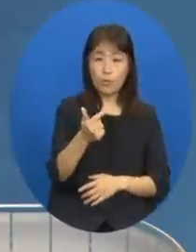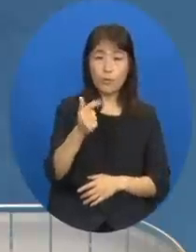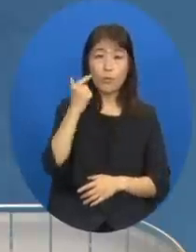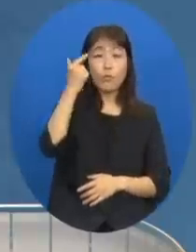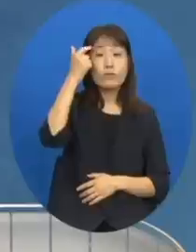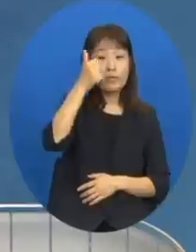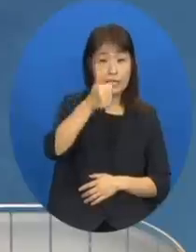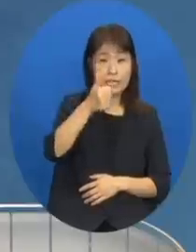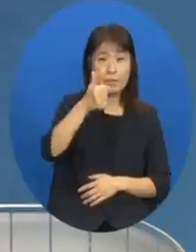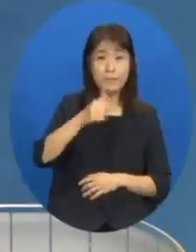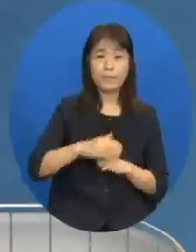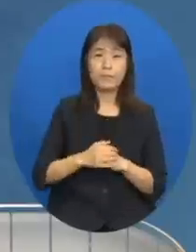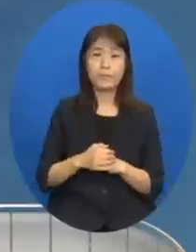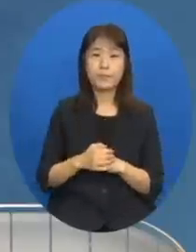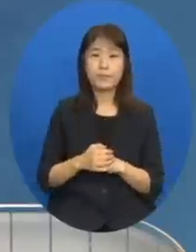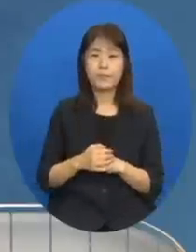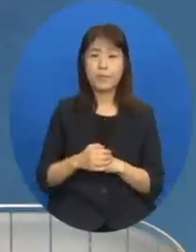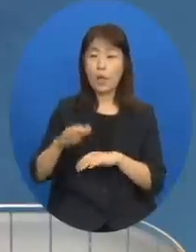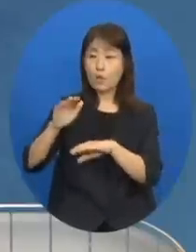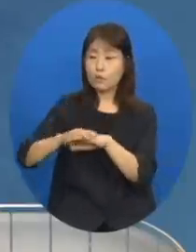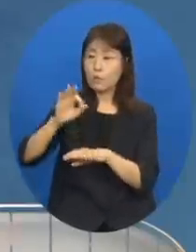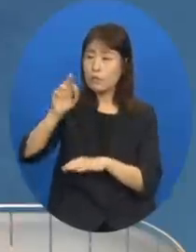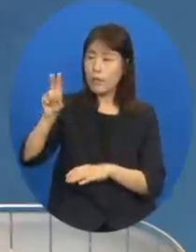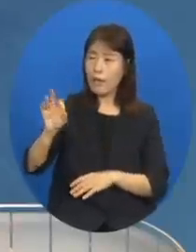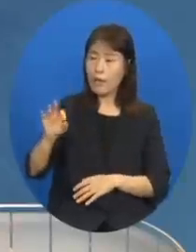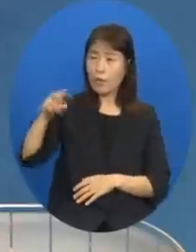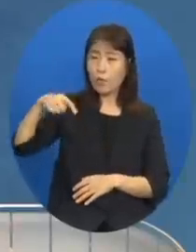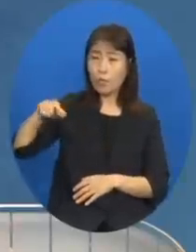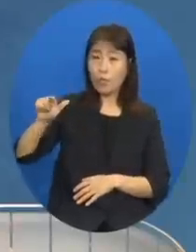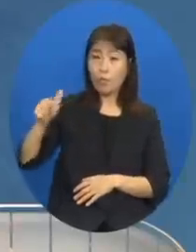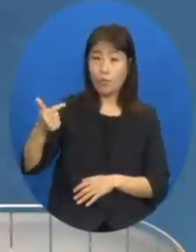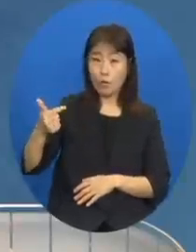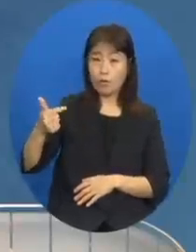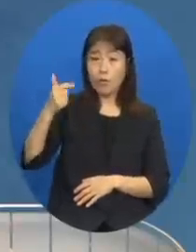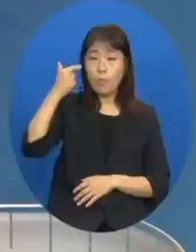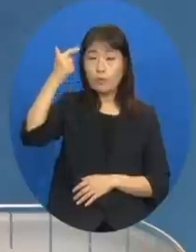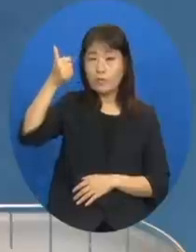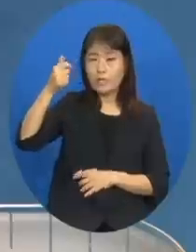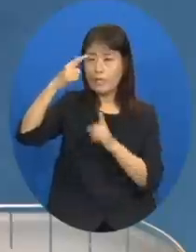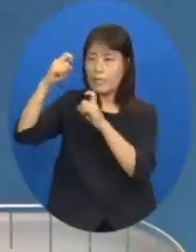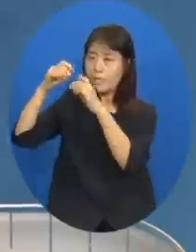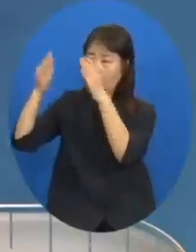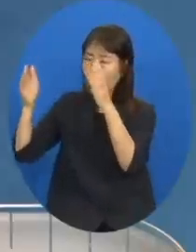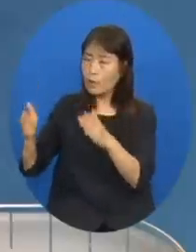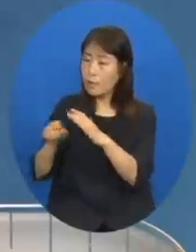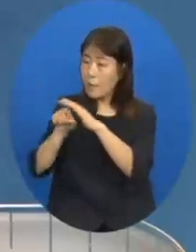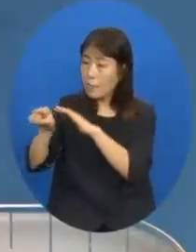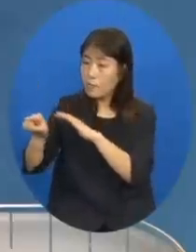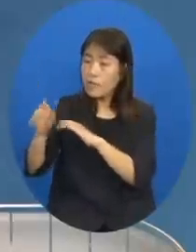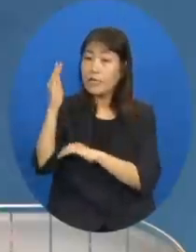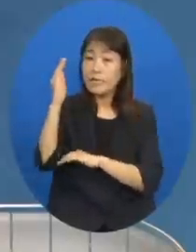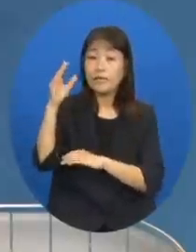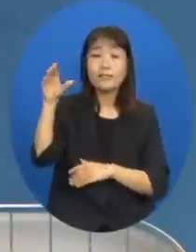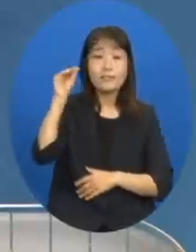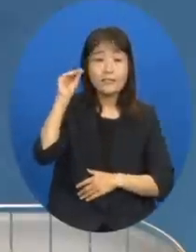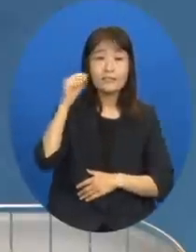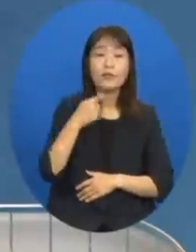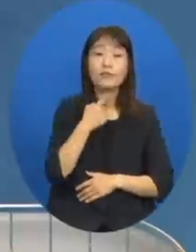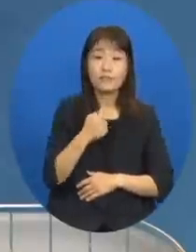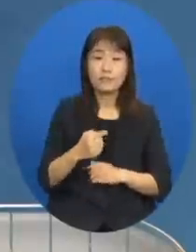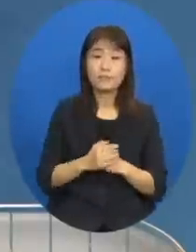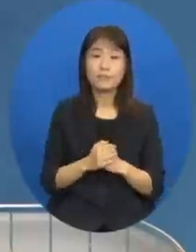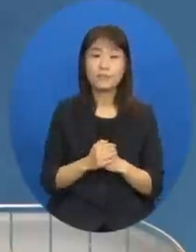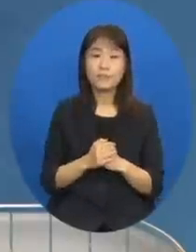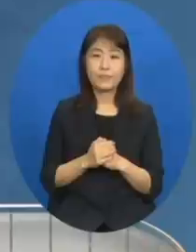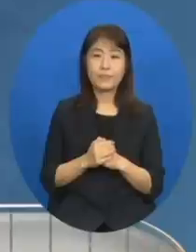있는 그 소년원 목사님 기념관에 가셨던 이야기를 하신 걸 들었습니다 그 기념관에